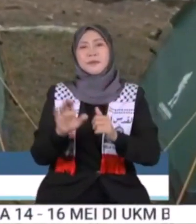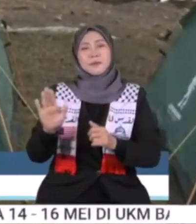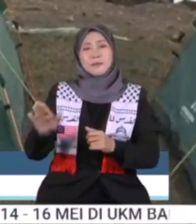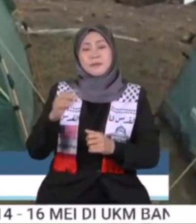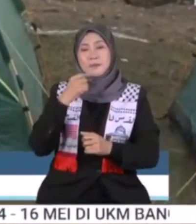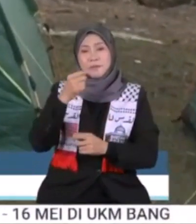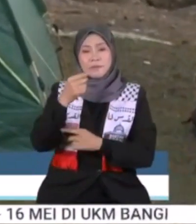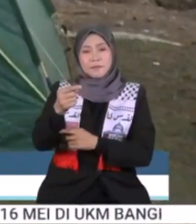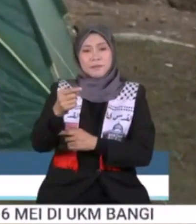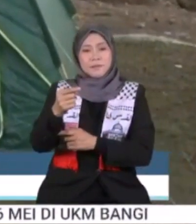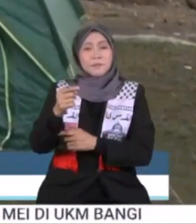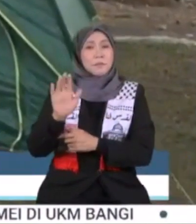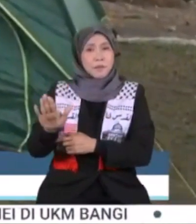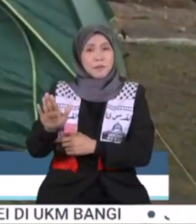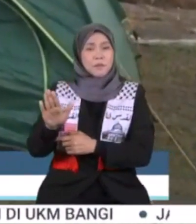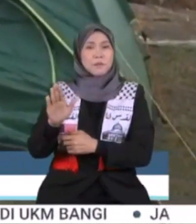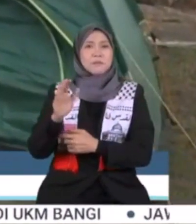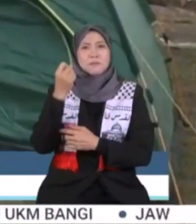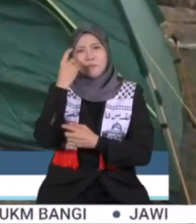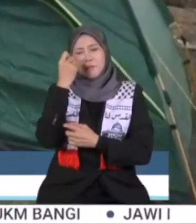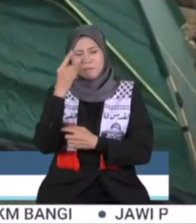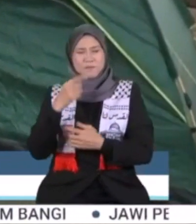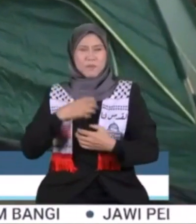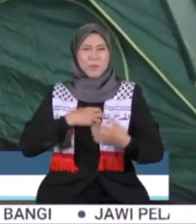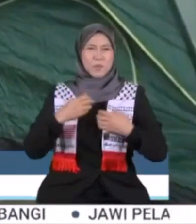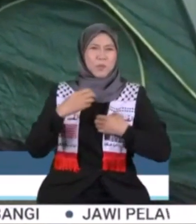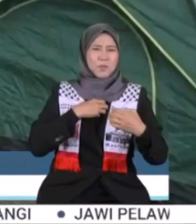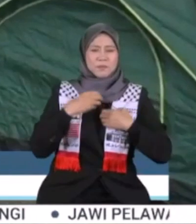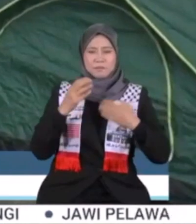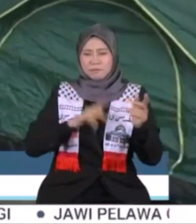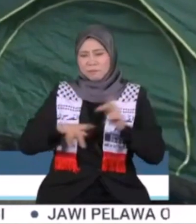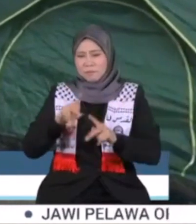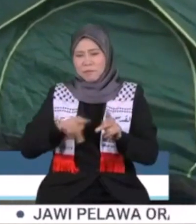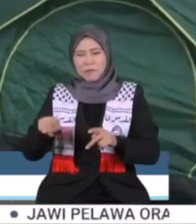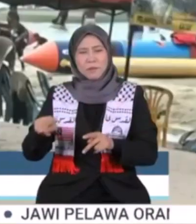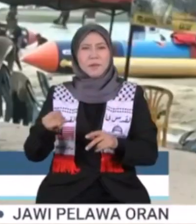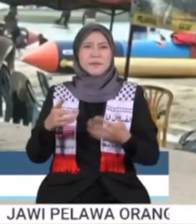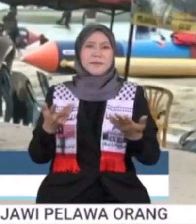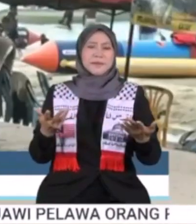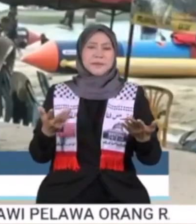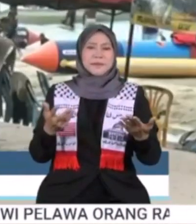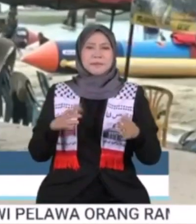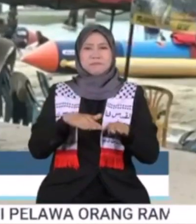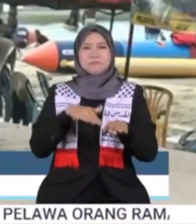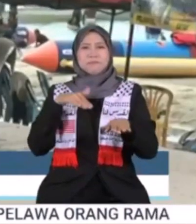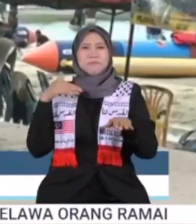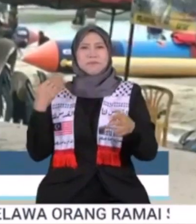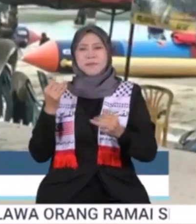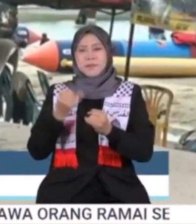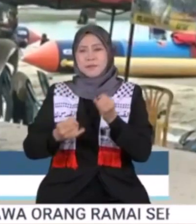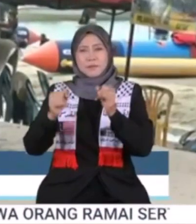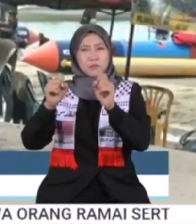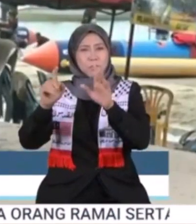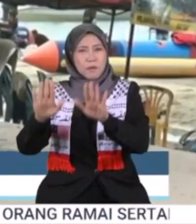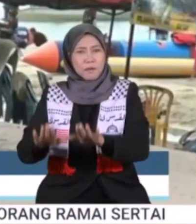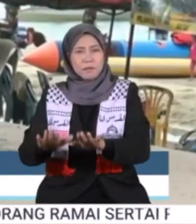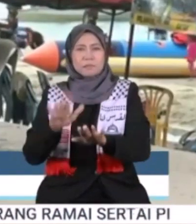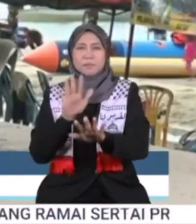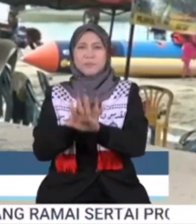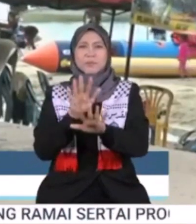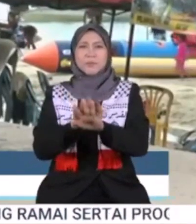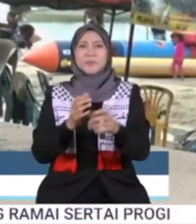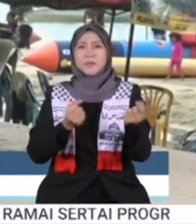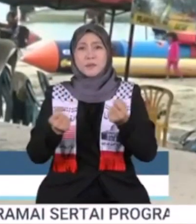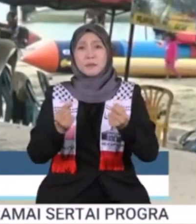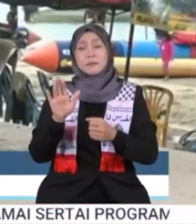Seri Utama Amiruddin Harun, beliau memahami rungutan penduduk yang terkesan dengan keadaan itu terutama setiap kali hujung minggu. Bagaimanapun, jelas